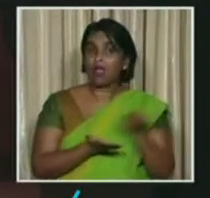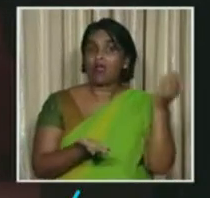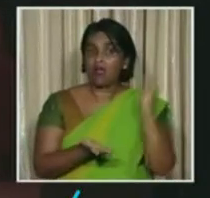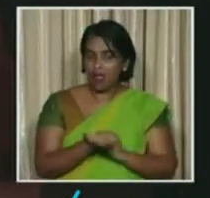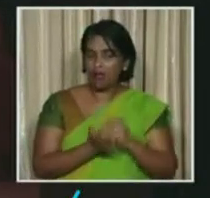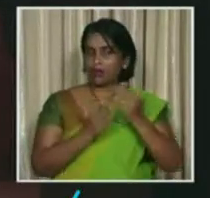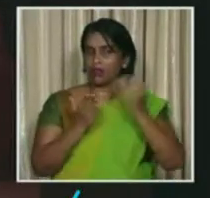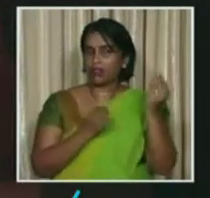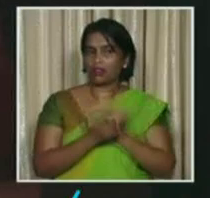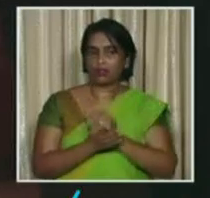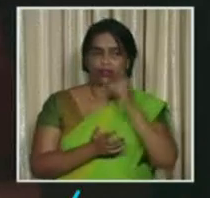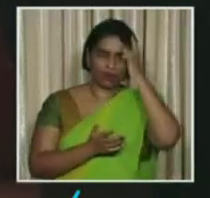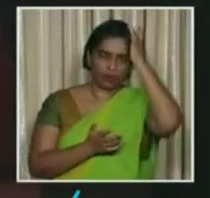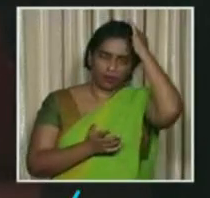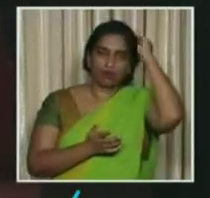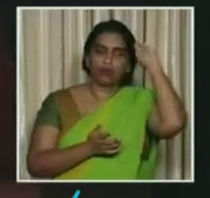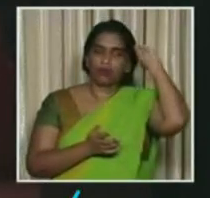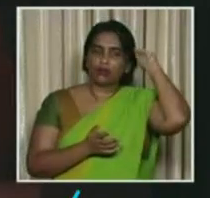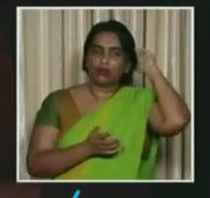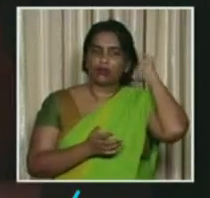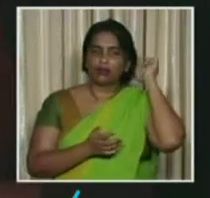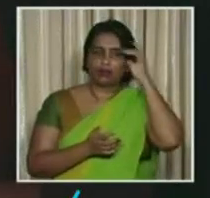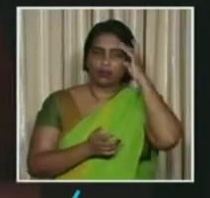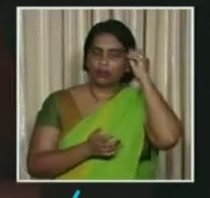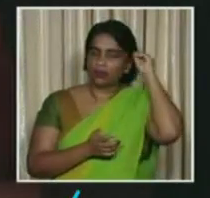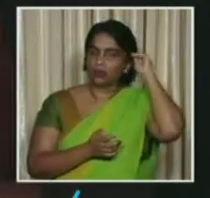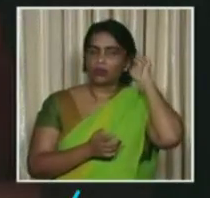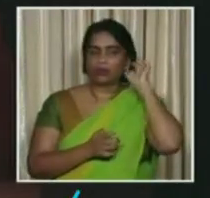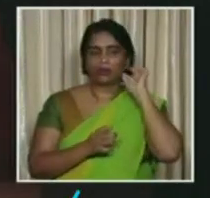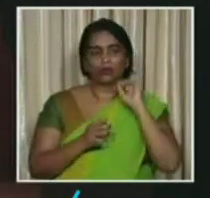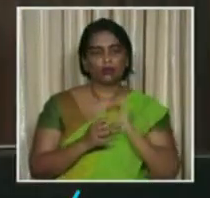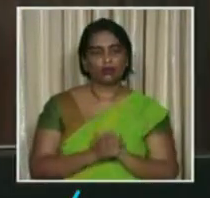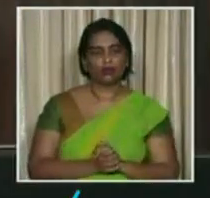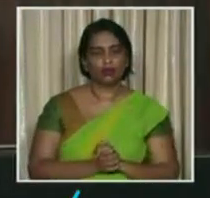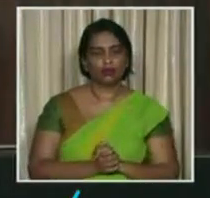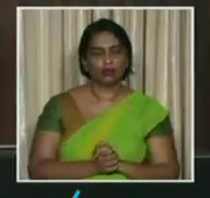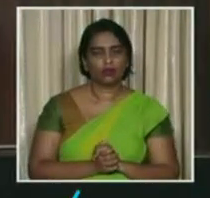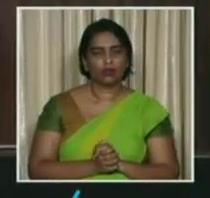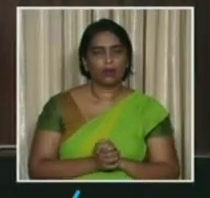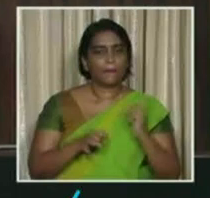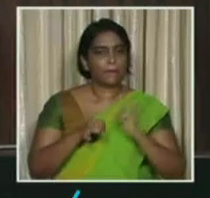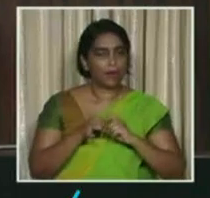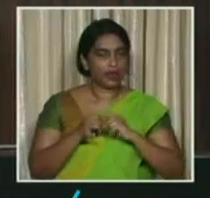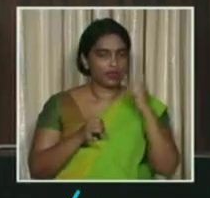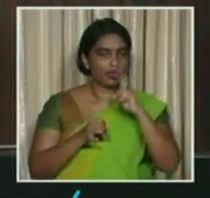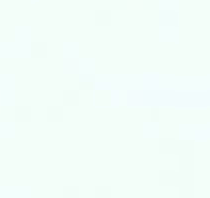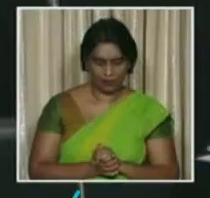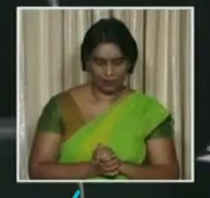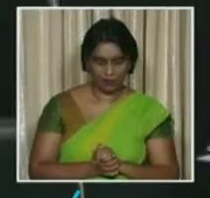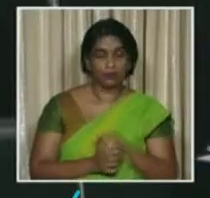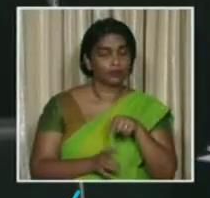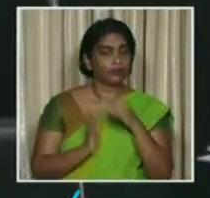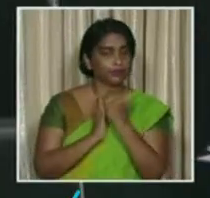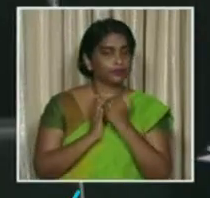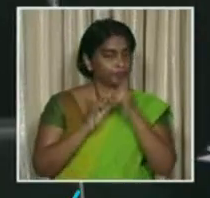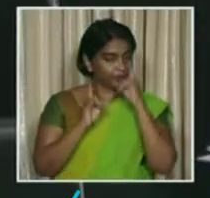ආපහු හකුලා ගන්නට බොහොම ඉස්සුතේ ඔබතුමාට මේ රජයේ ක්‍රියාත්මක කරන කුමන්ත්‍රණය ප්‍රශ්නාංකයක නීතිඥ රවුපගේ මැතිතුමා සෞඛ්‍යමැතිතුමාගෙන් ඇසීමට